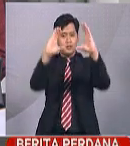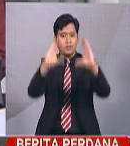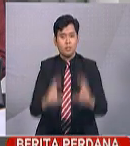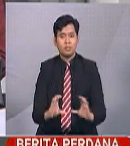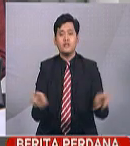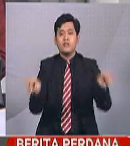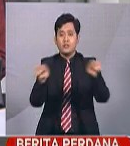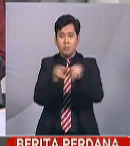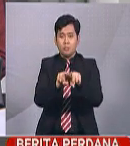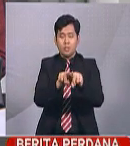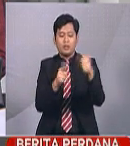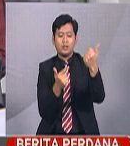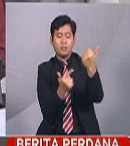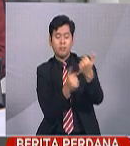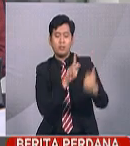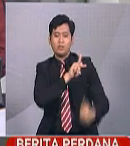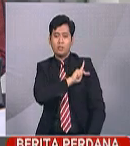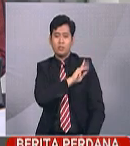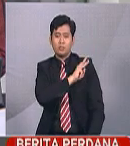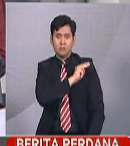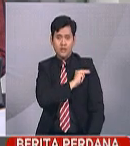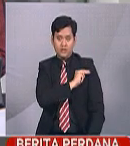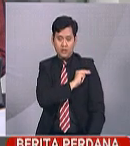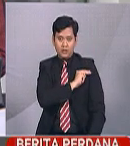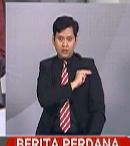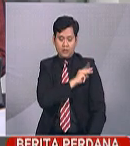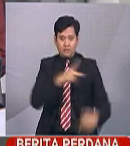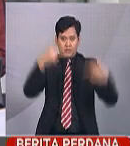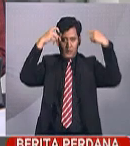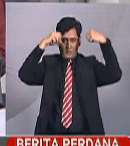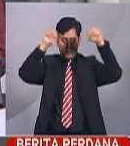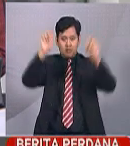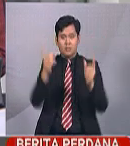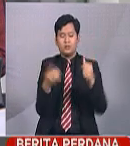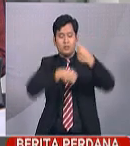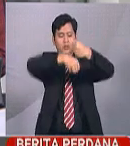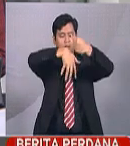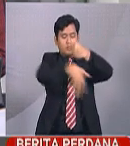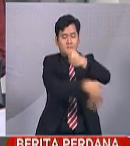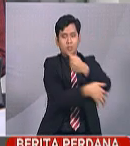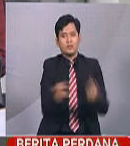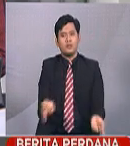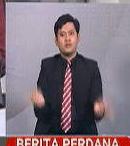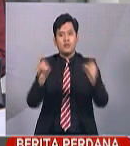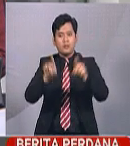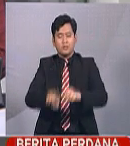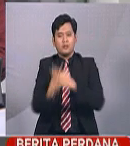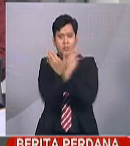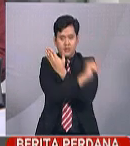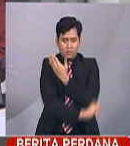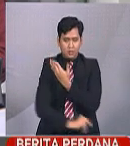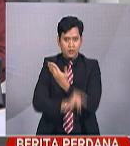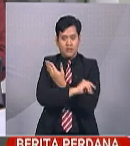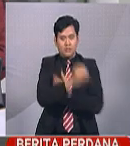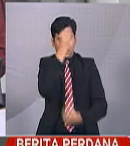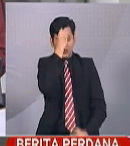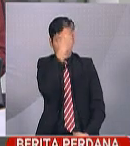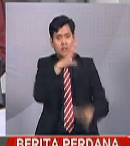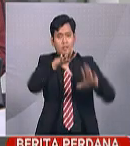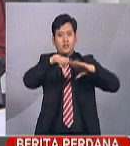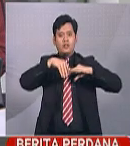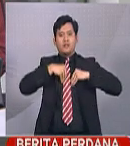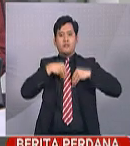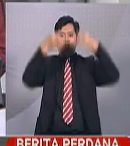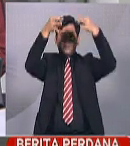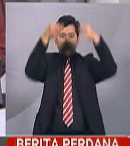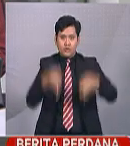timbalan ketua menteri yang juga pengerusi jawatankuasa pengurusan bencana Negeri Datuk Amar Douglas unggah embas turut menyambut baik